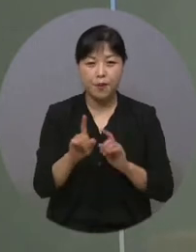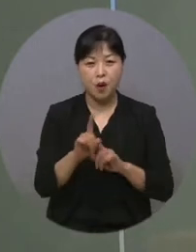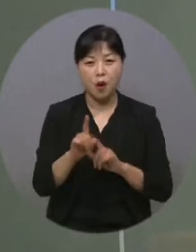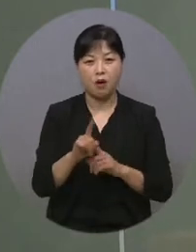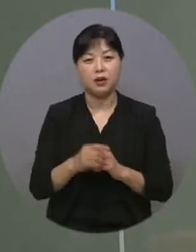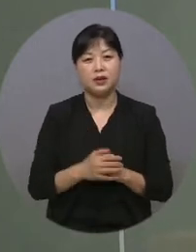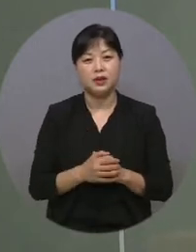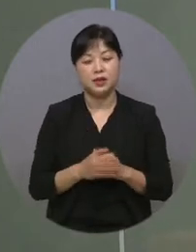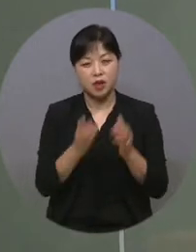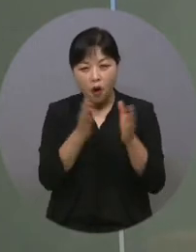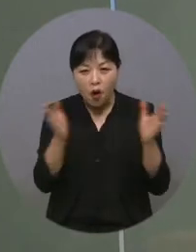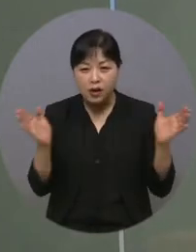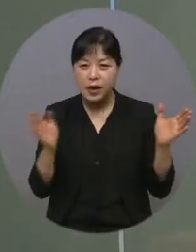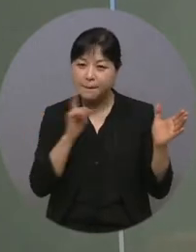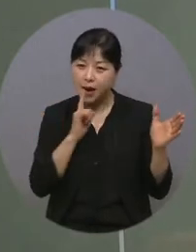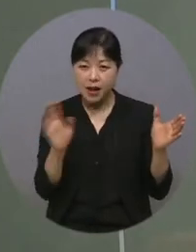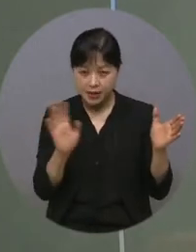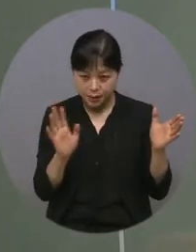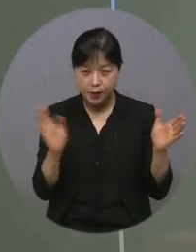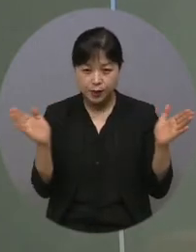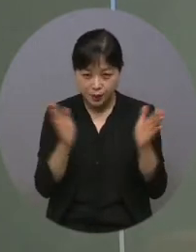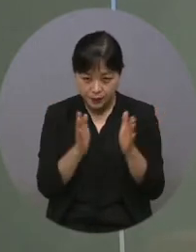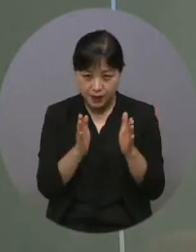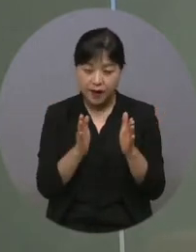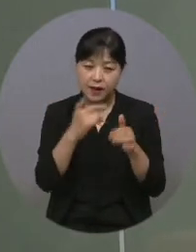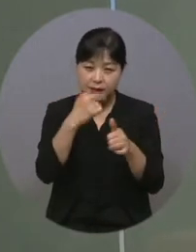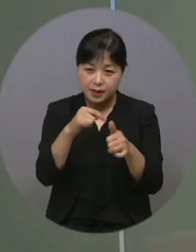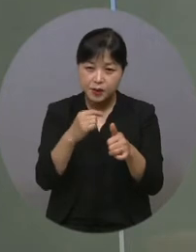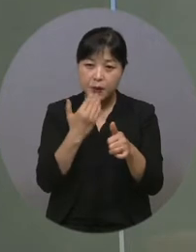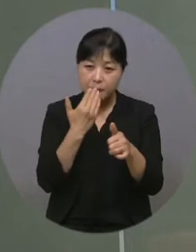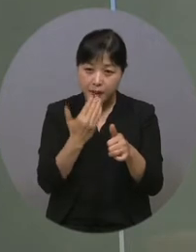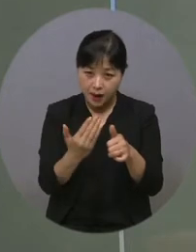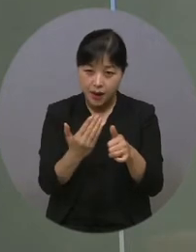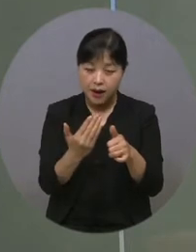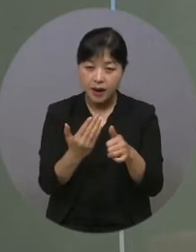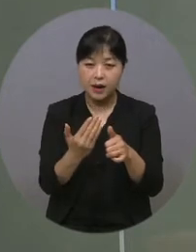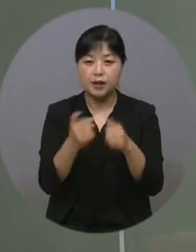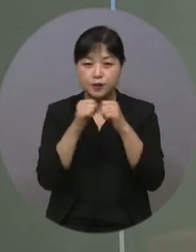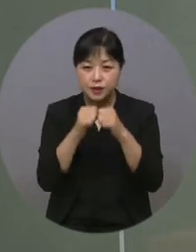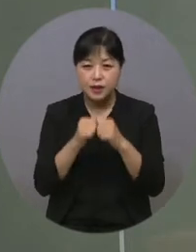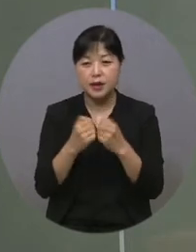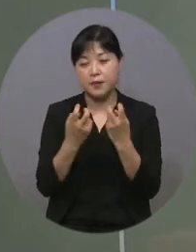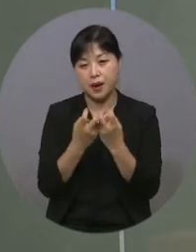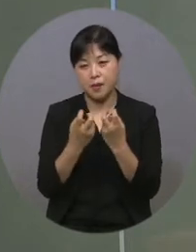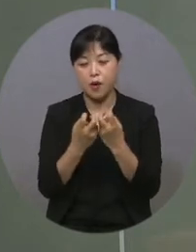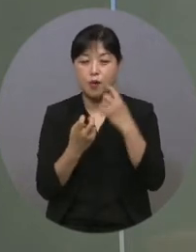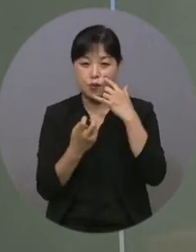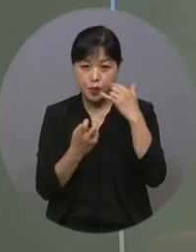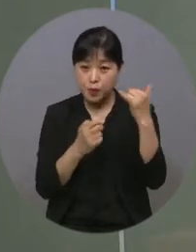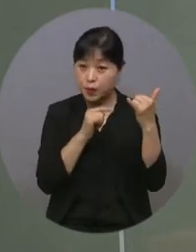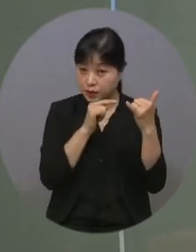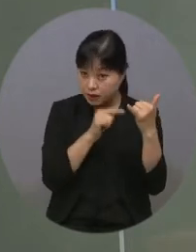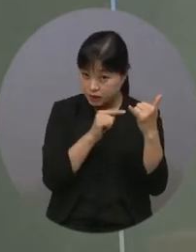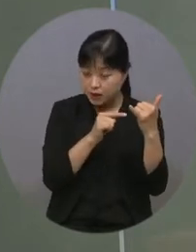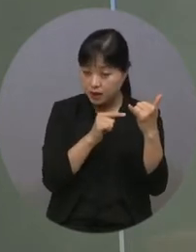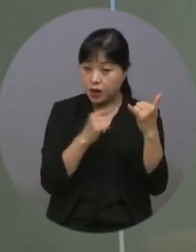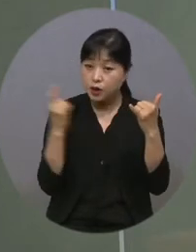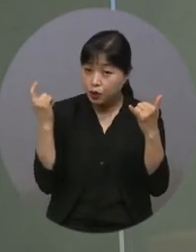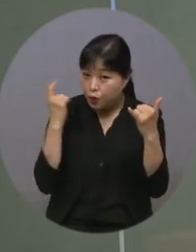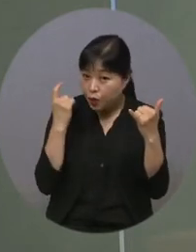네. 좀 더 지도를 할 수 있는 부모들에게 네. 참고가 될 수 있는 네.